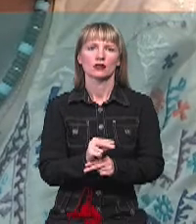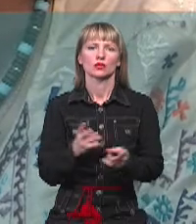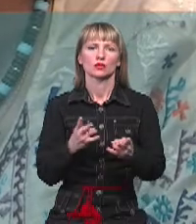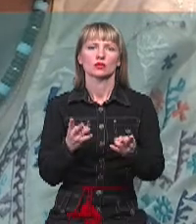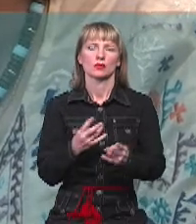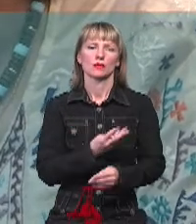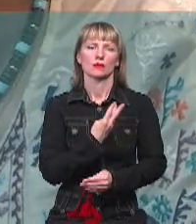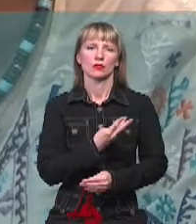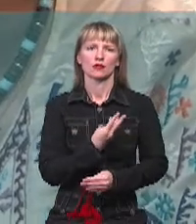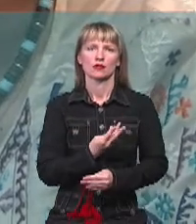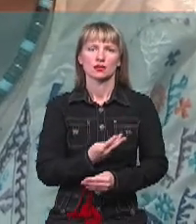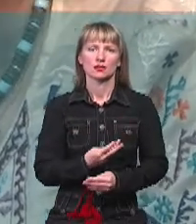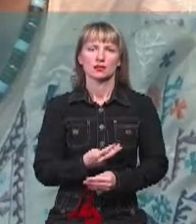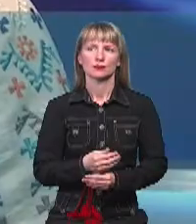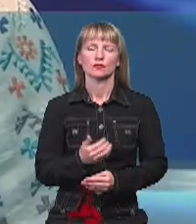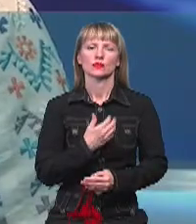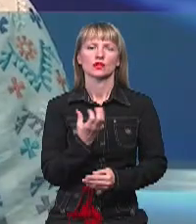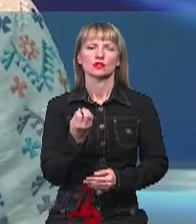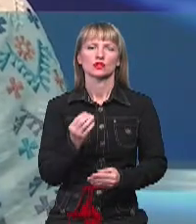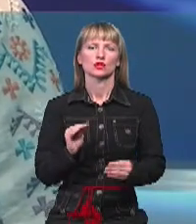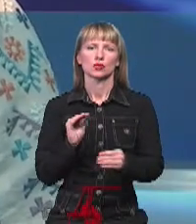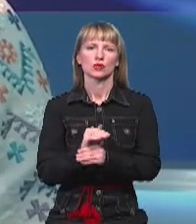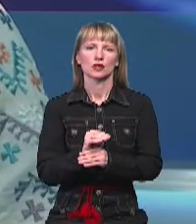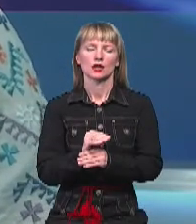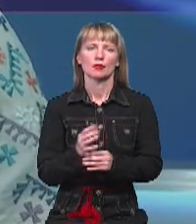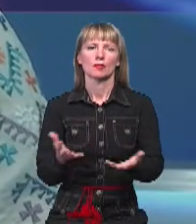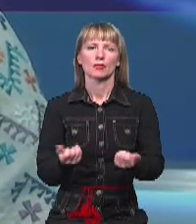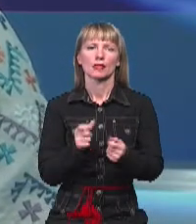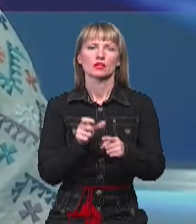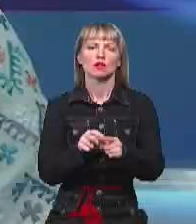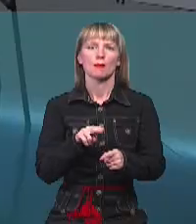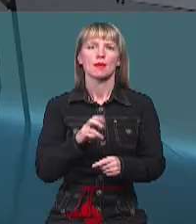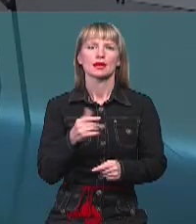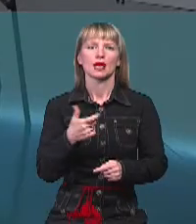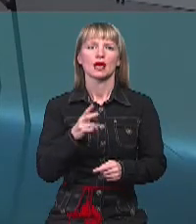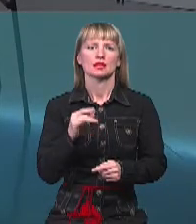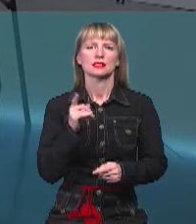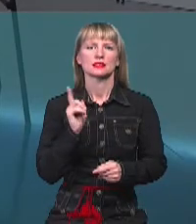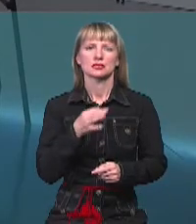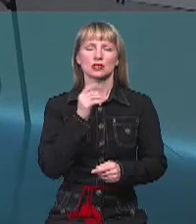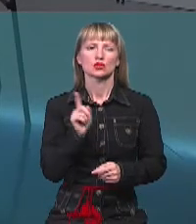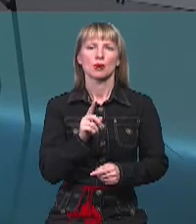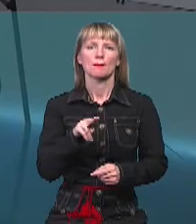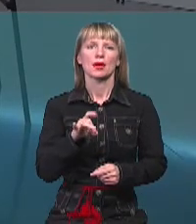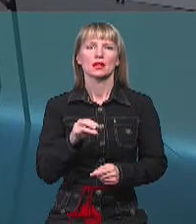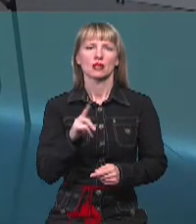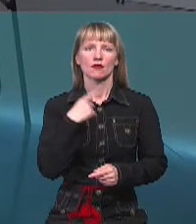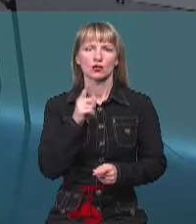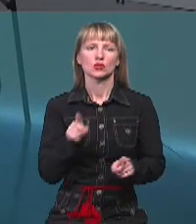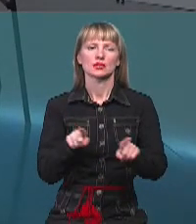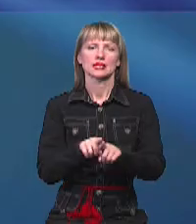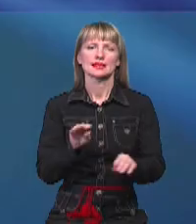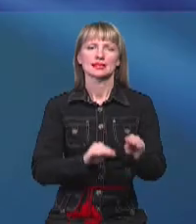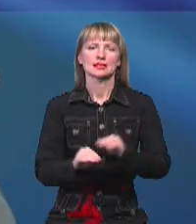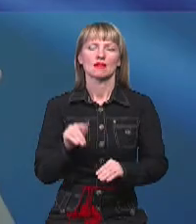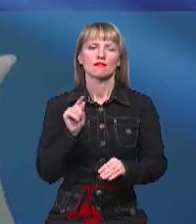треба мотивація. Хотілося б ще додати, мабуть, підтримати слова пані Ганни. Дійсно сказати, що Олег Петренко на цьому наголошує. Ось така